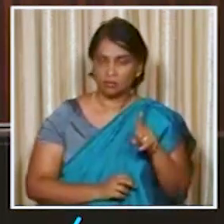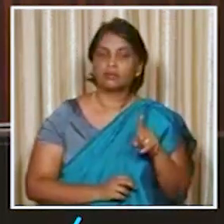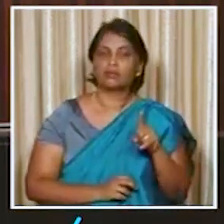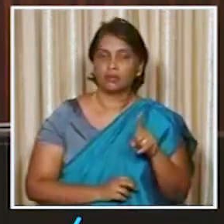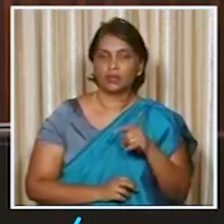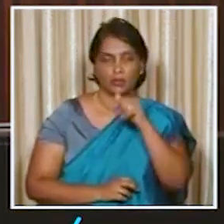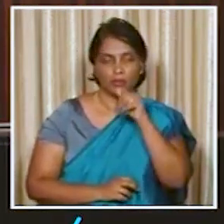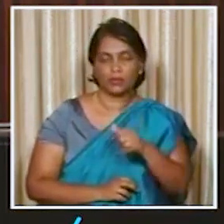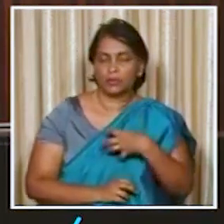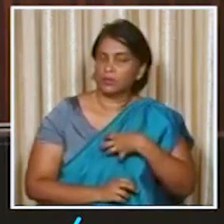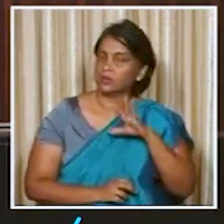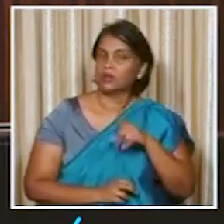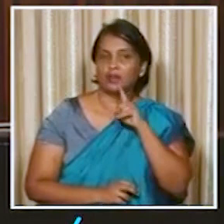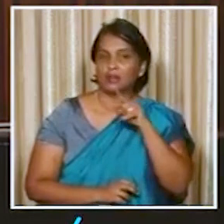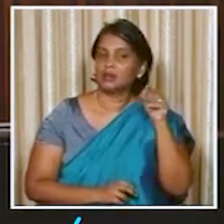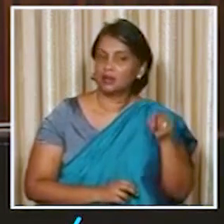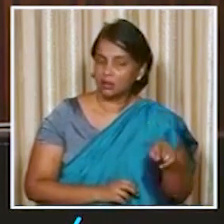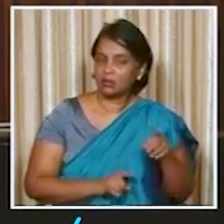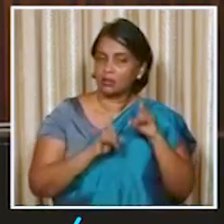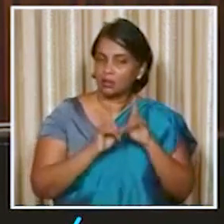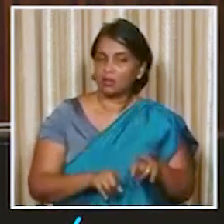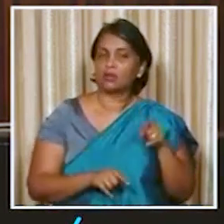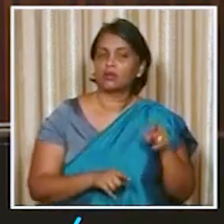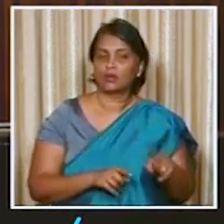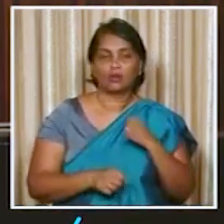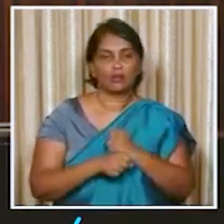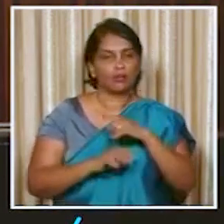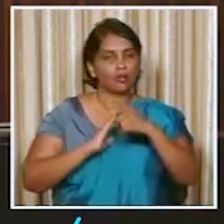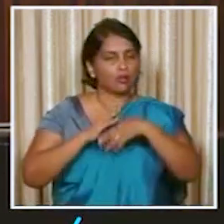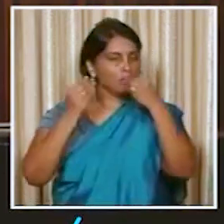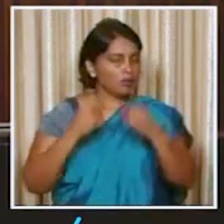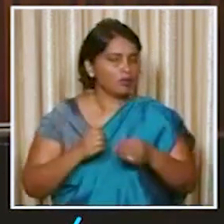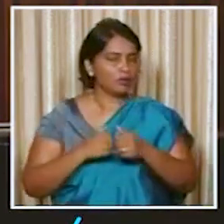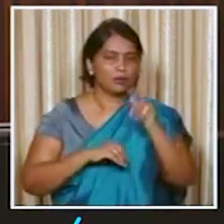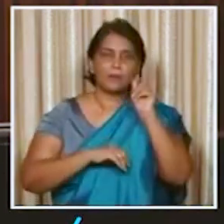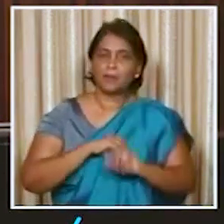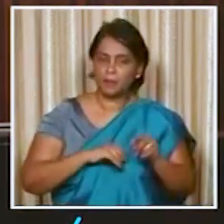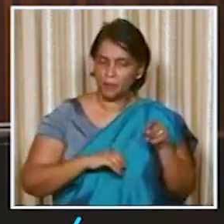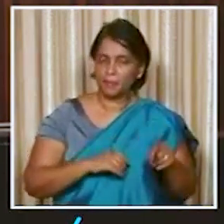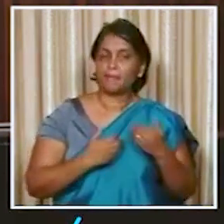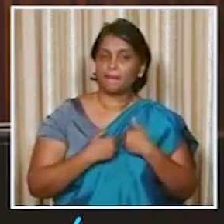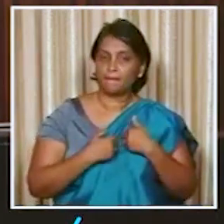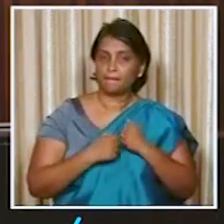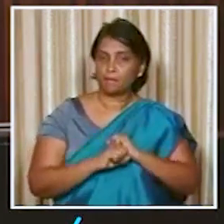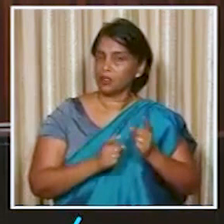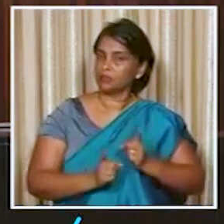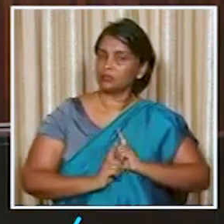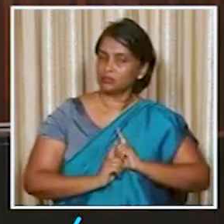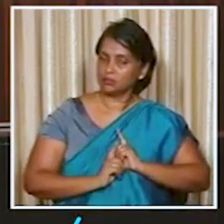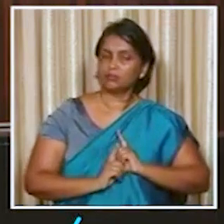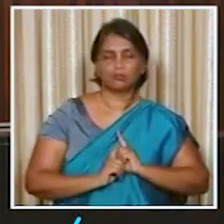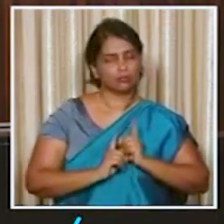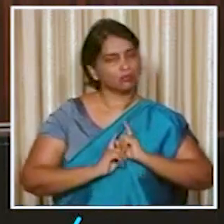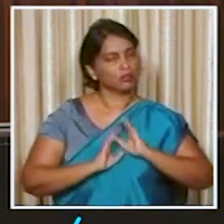ඉතාම සංවේදීවය. මේ මෙලෙස රාජ්‍ය අකර්මණ්‍ය කිරීමට තිබූ සැලැස්ම මාගේ නොවෙනස් වන ආර්ථික